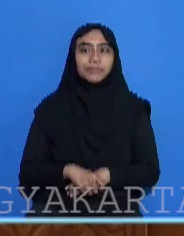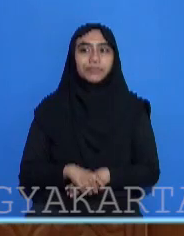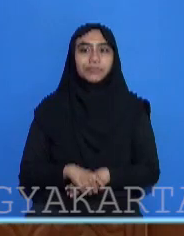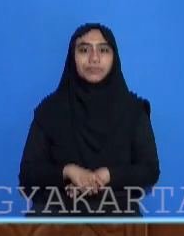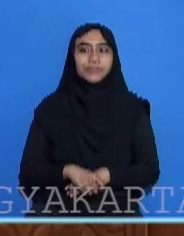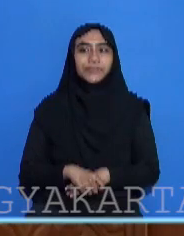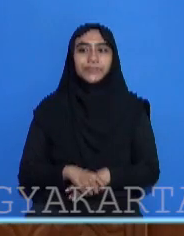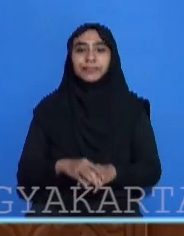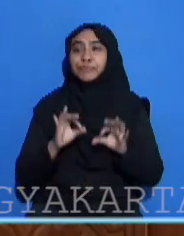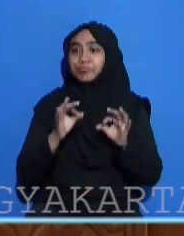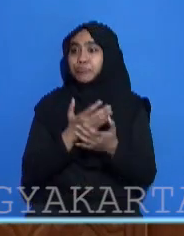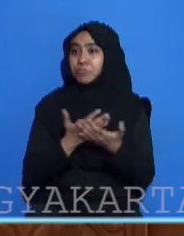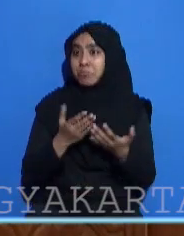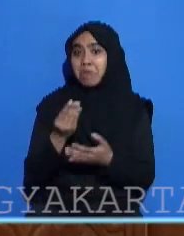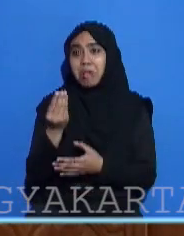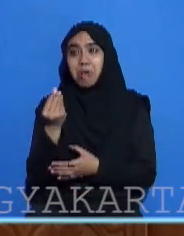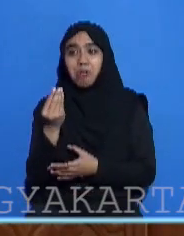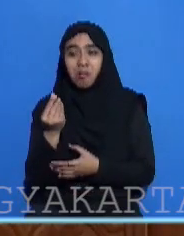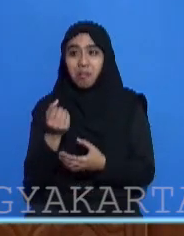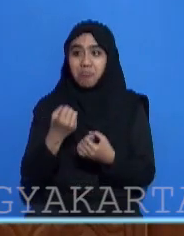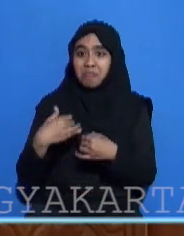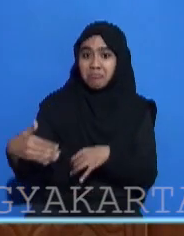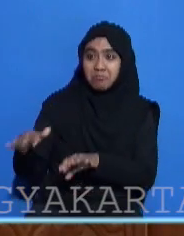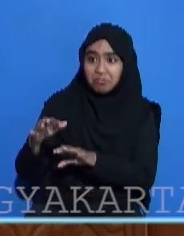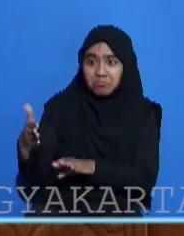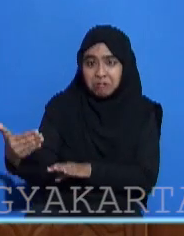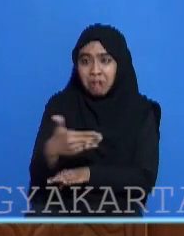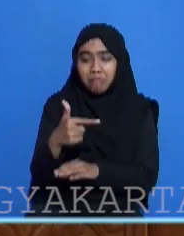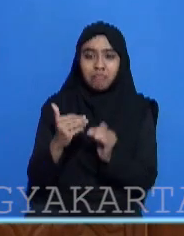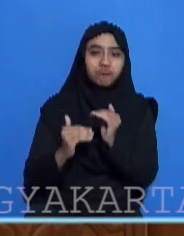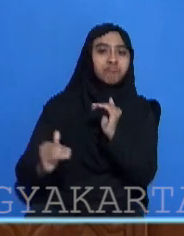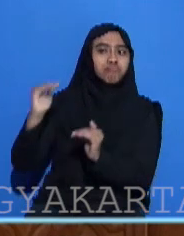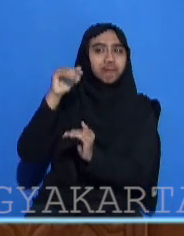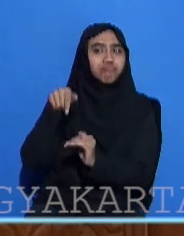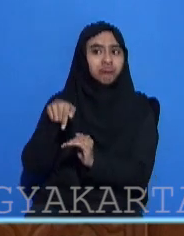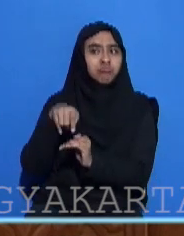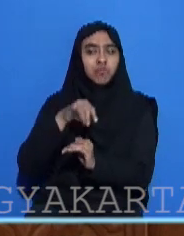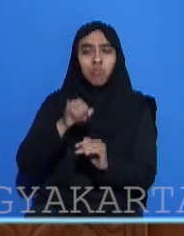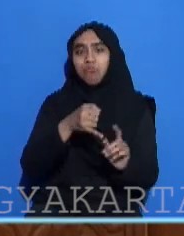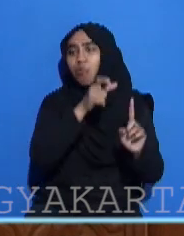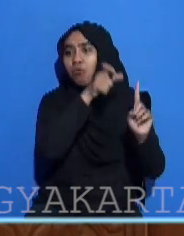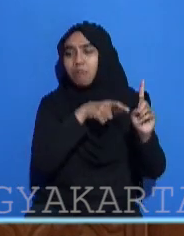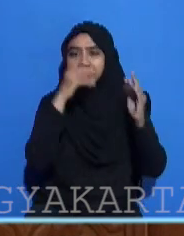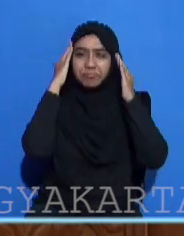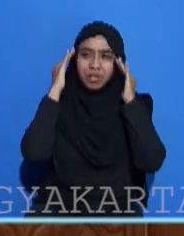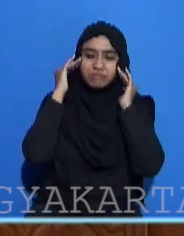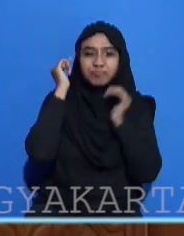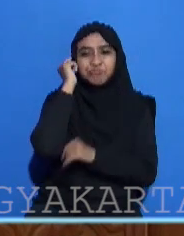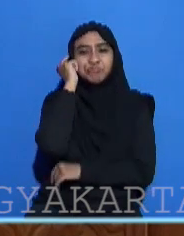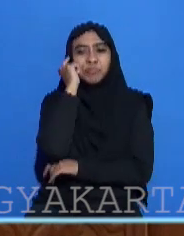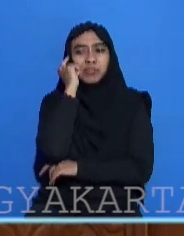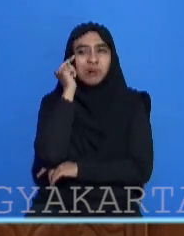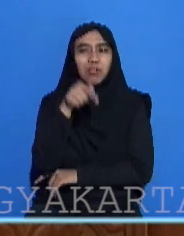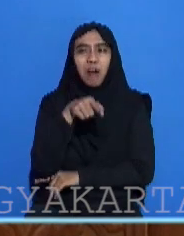para pemirsa mindai pun pergi pakan Ulam pabrikan kadang Tani pembudidaya Ulam dipun betahaken